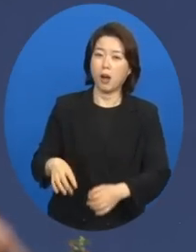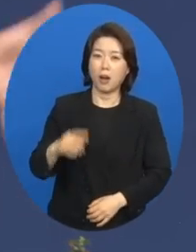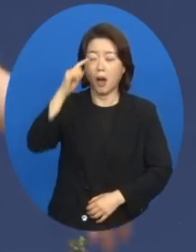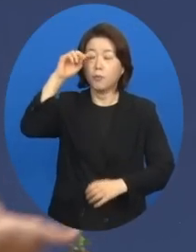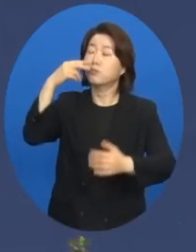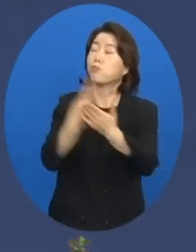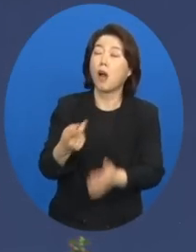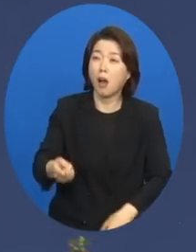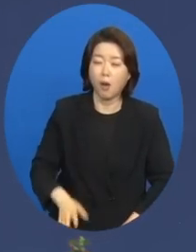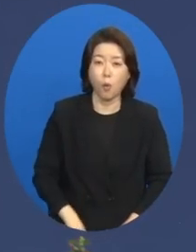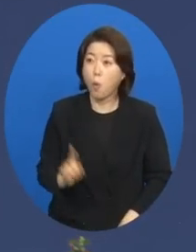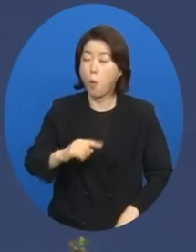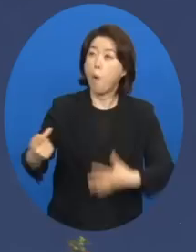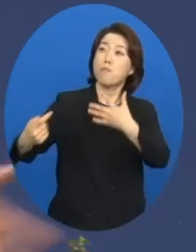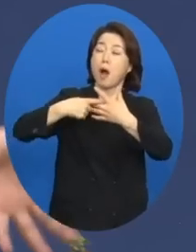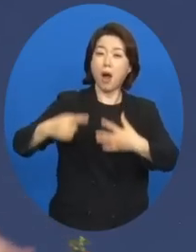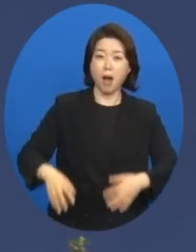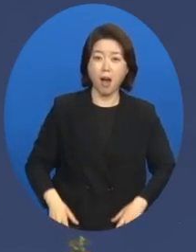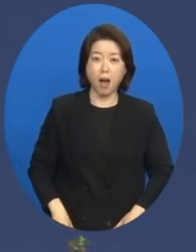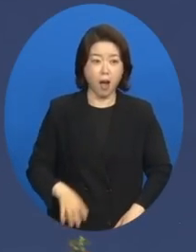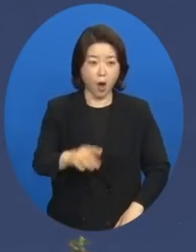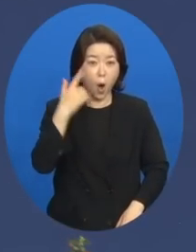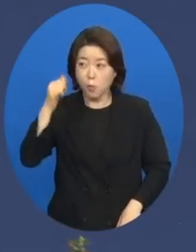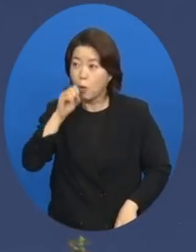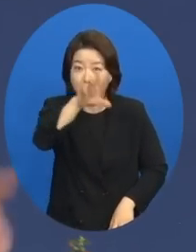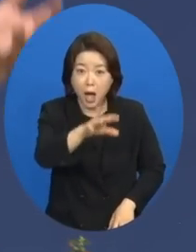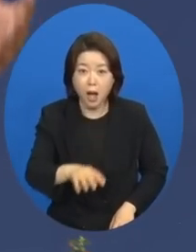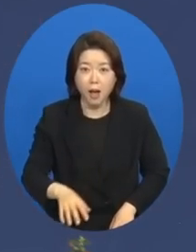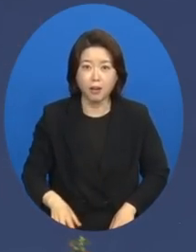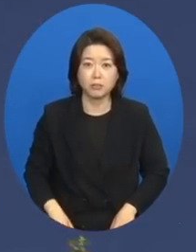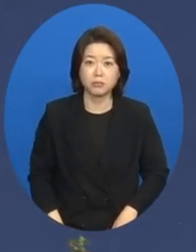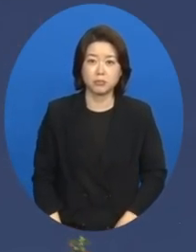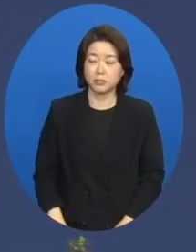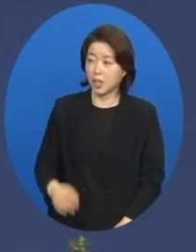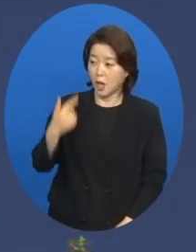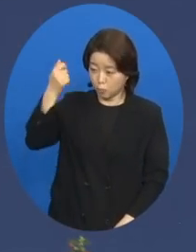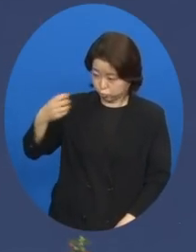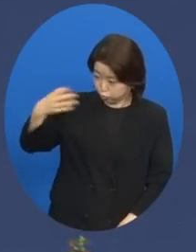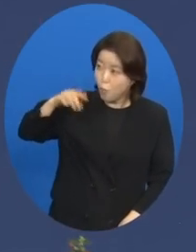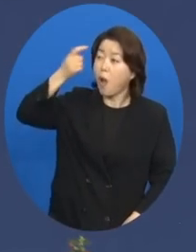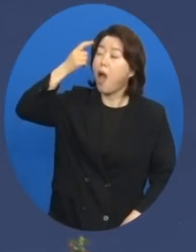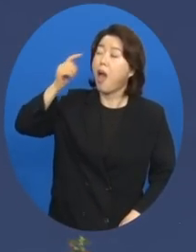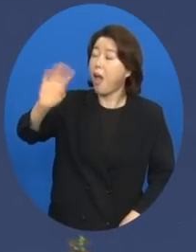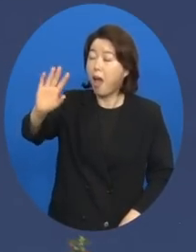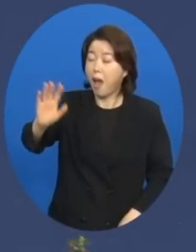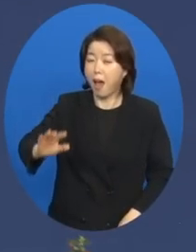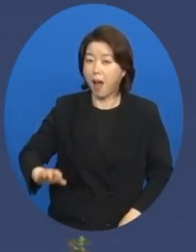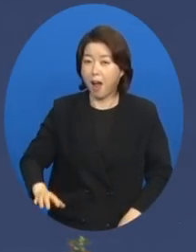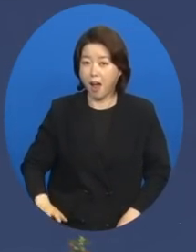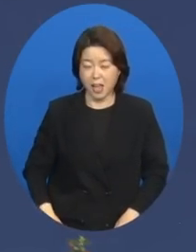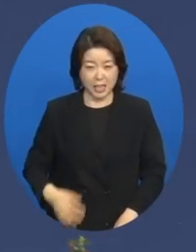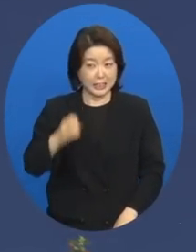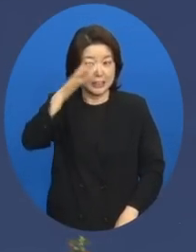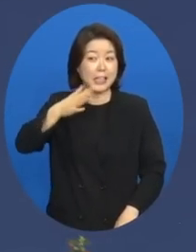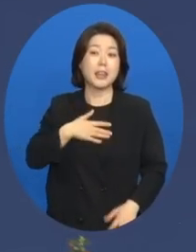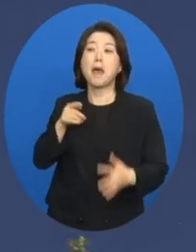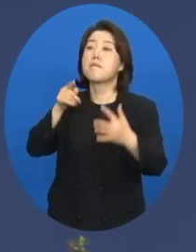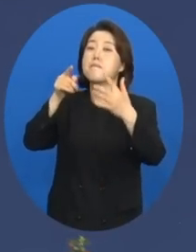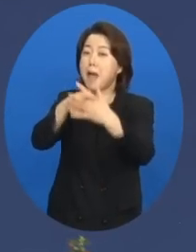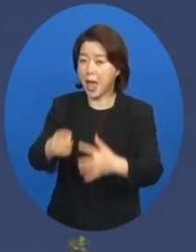정도야. 그걸 어떻게 알았냐는 거야. 목사님이 얘기해줬냐는 거야. 그럼 목사님 왜 얘기를 해줘. 그냥 내가 아는 거지